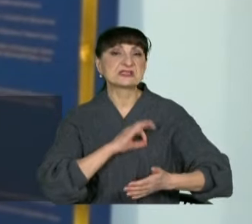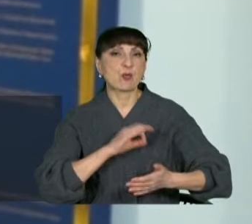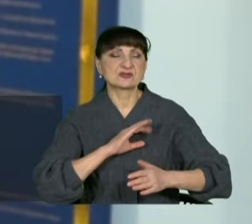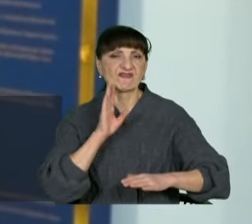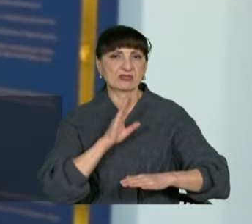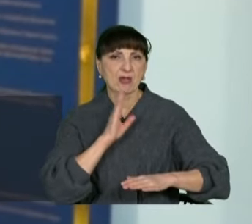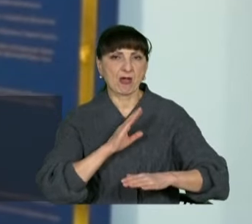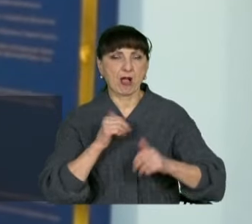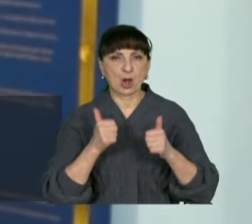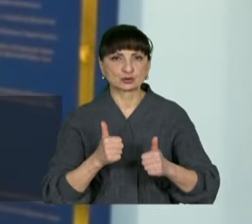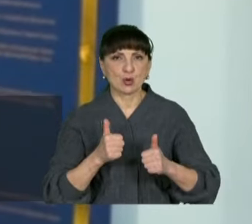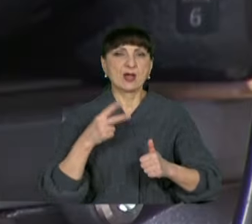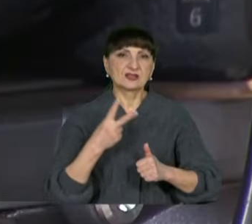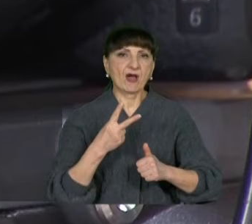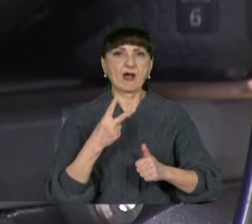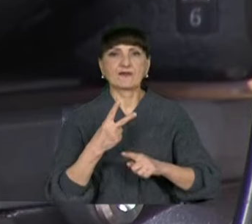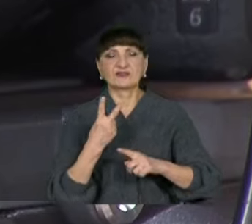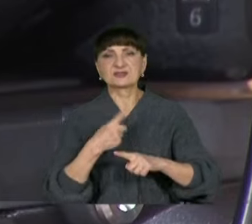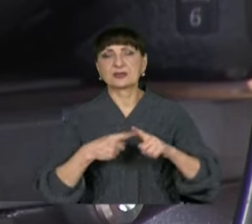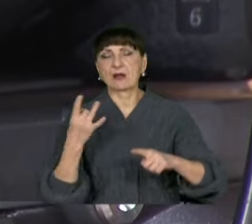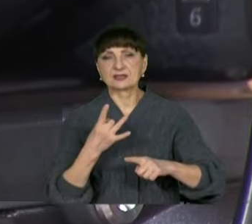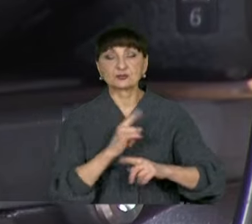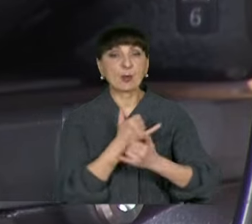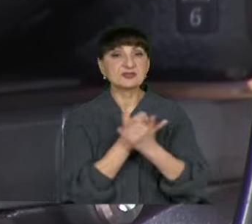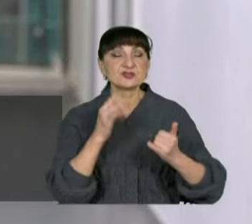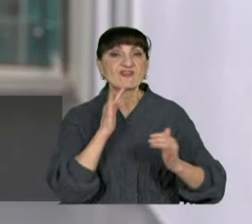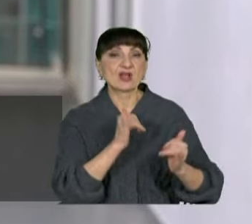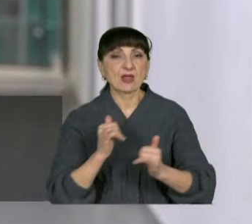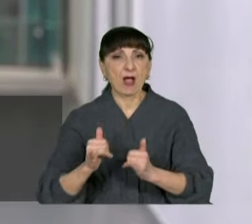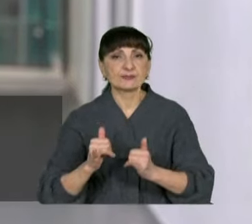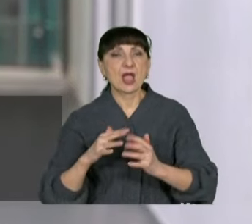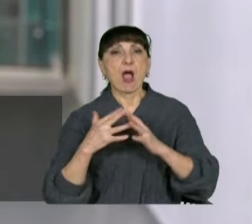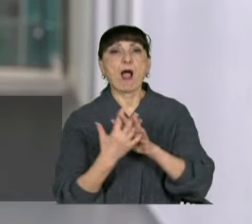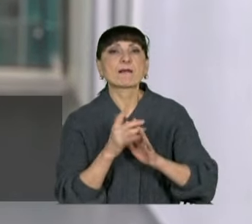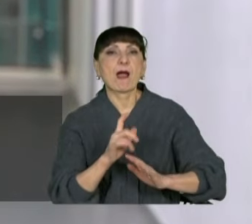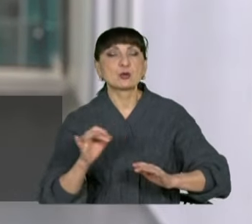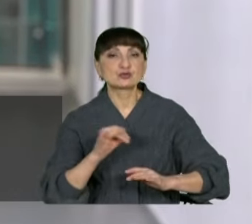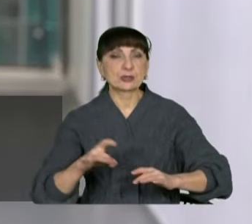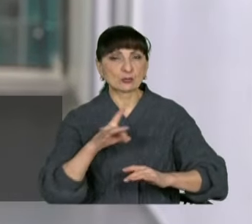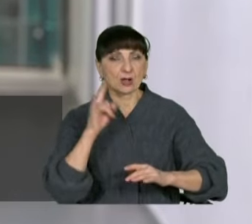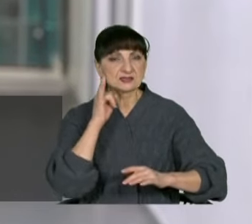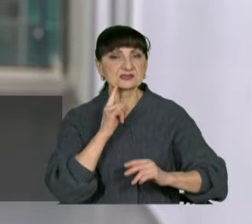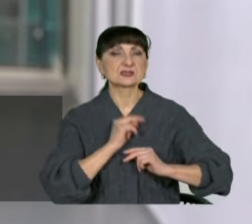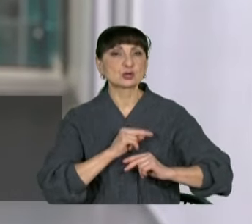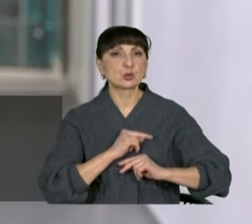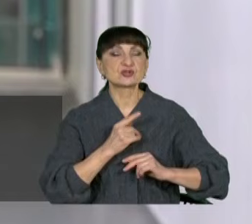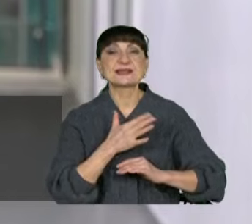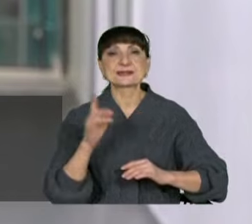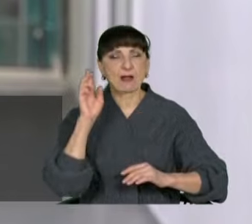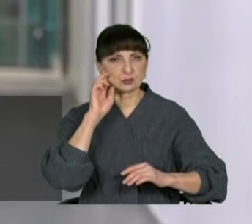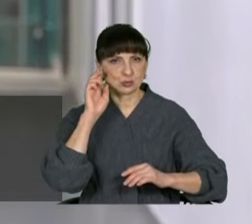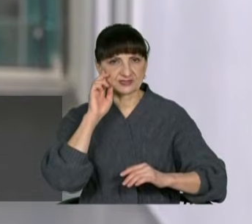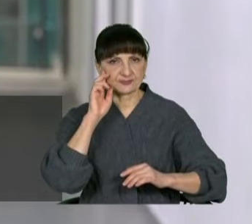водных ресурсов 2-2,5 раза. Чтобы обеспечить поливной водой аграриев южных регионов, Казахстан сотрудничает с несколькими